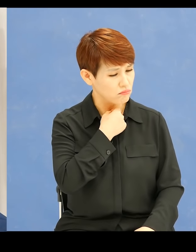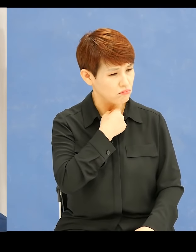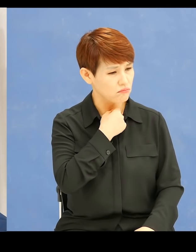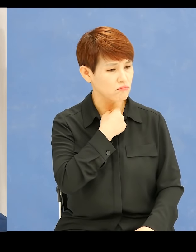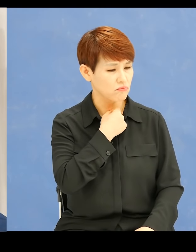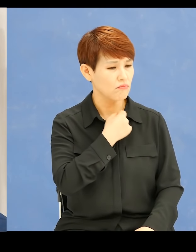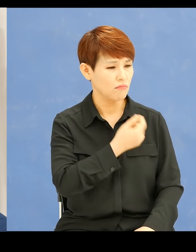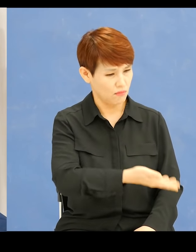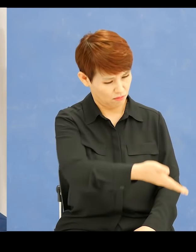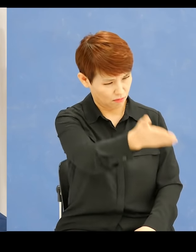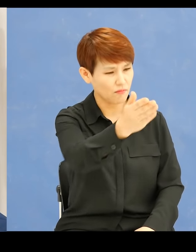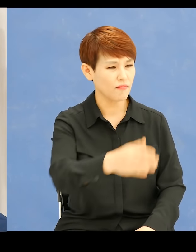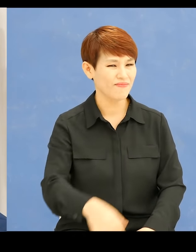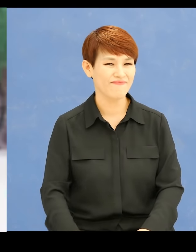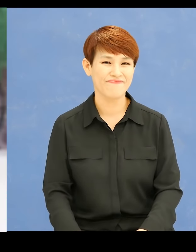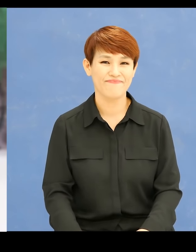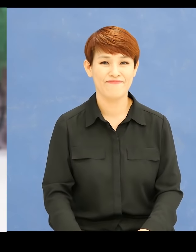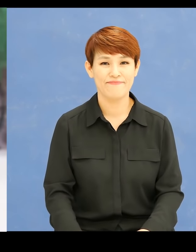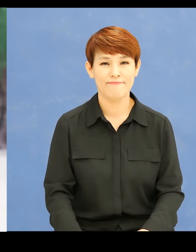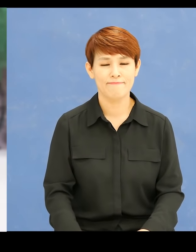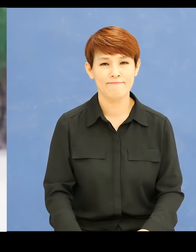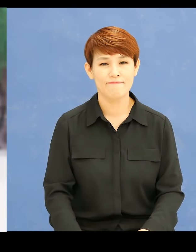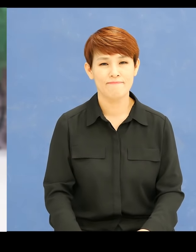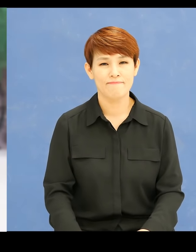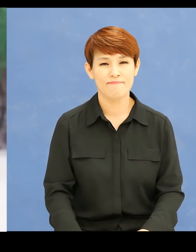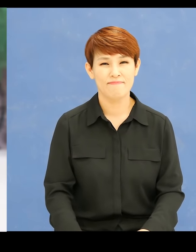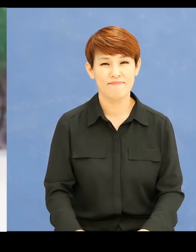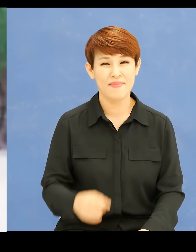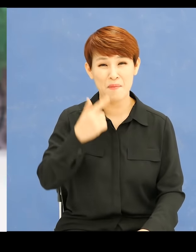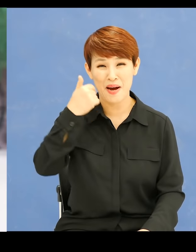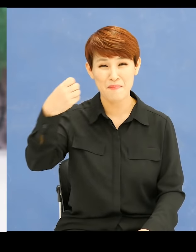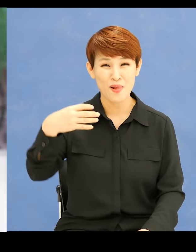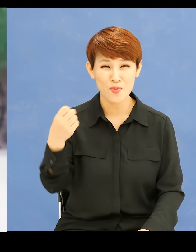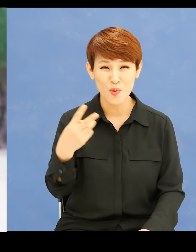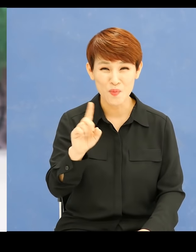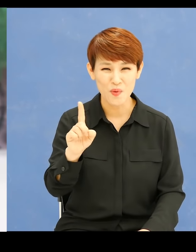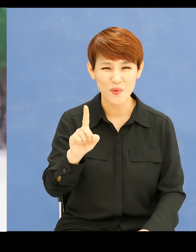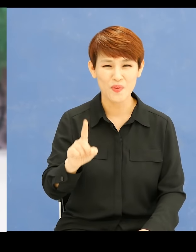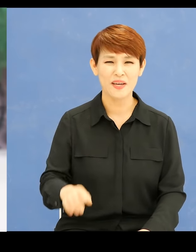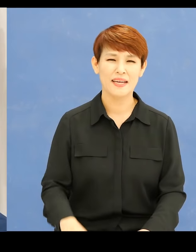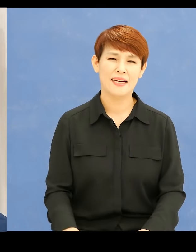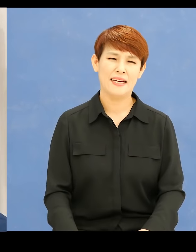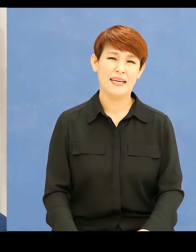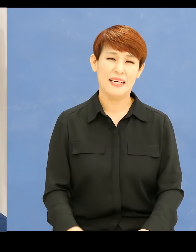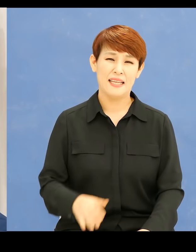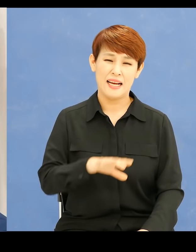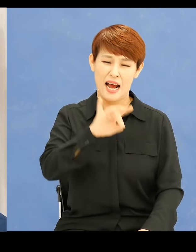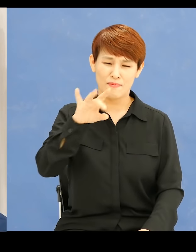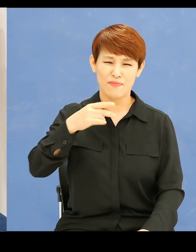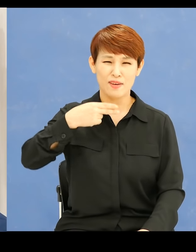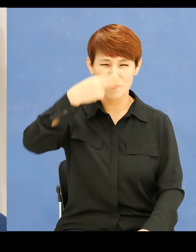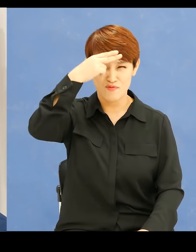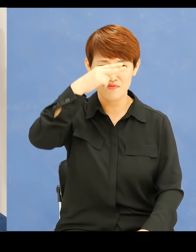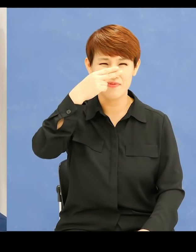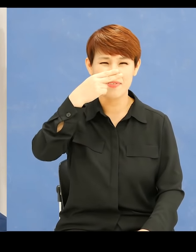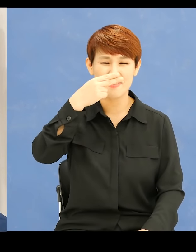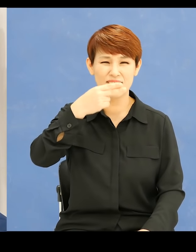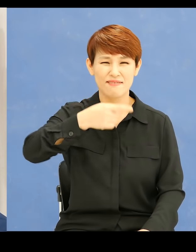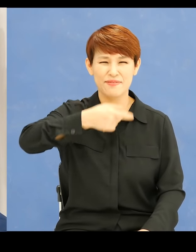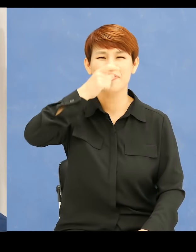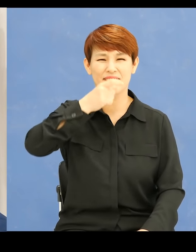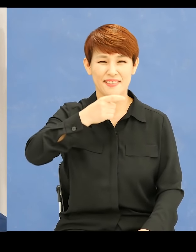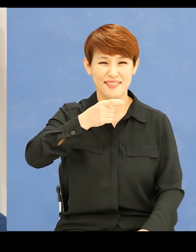맞다 그러면 그 길 가라. 예. 그러시고 난 뒤에 아버지가 뭐라 그러셨냐면 그래도 아버지 술 좋아하는 거